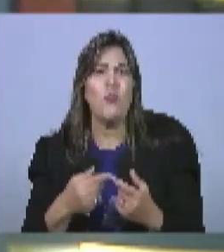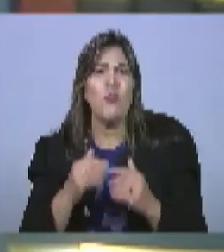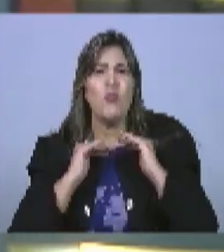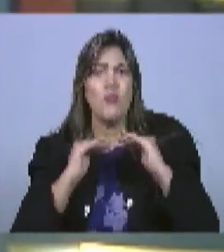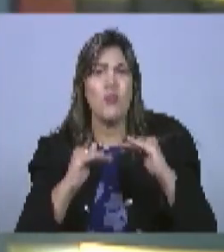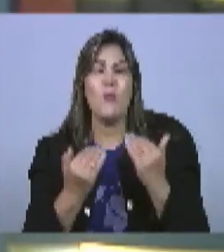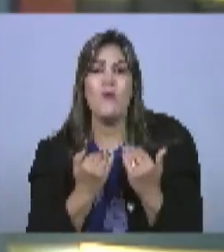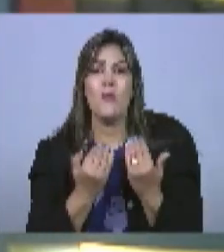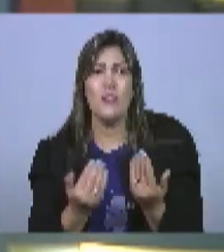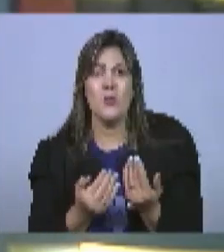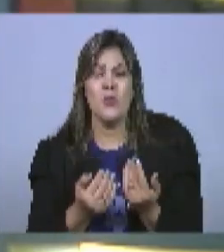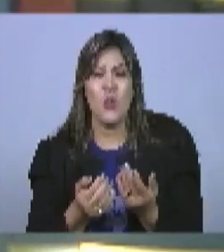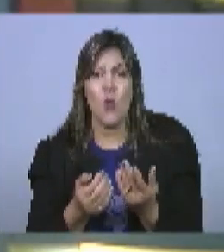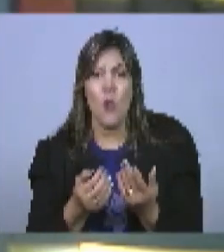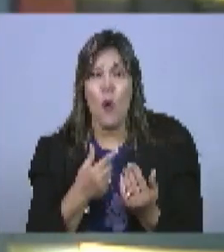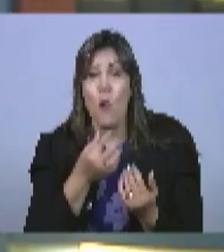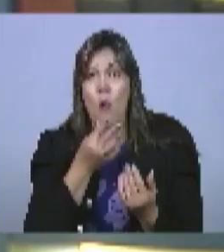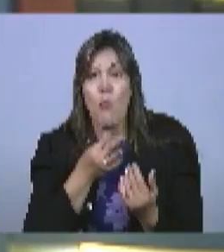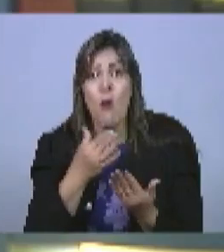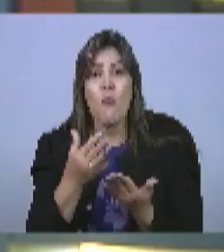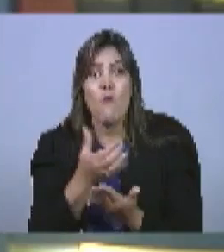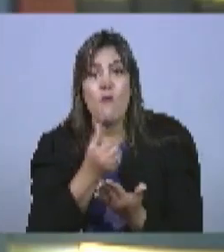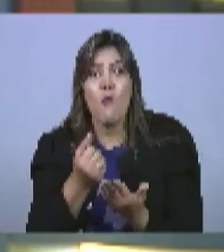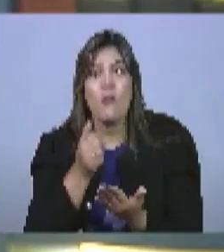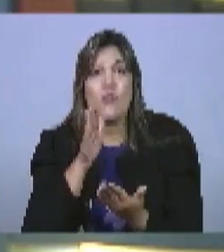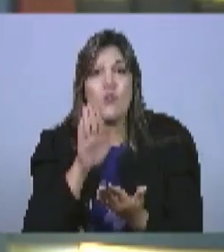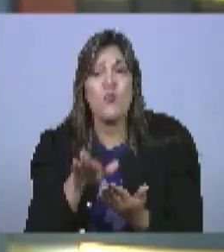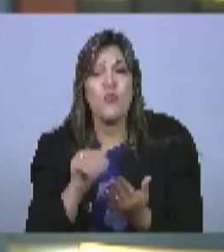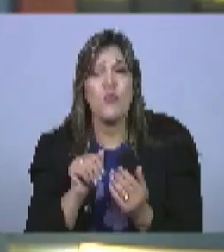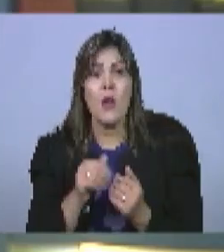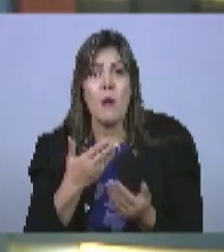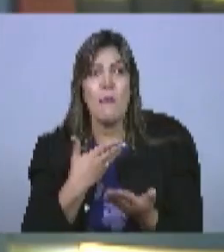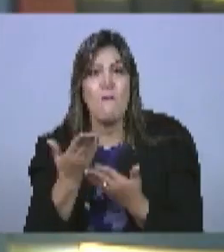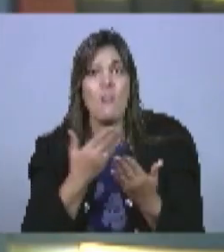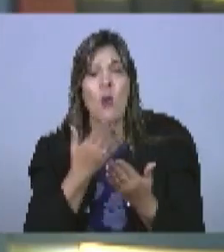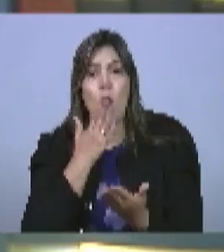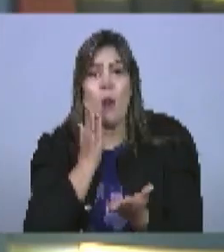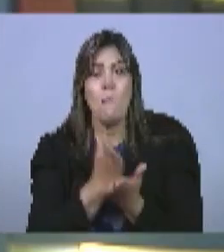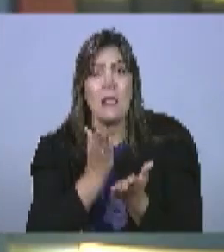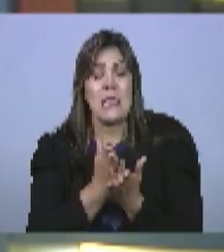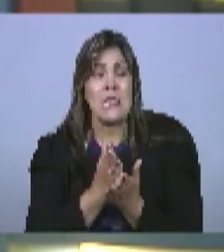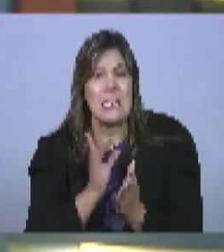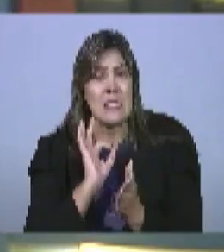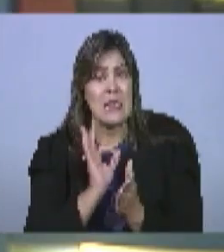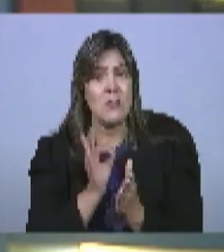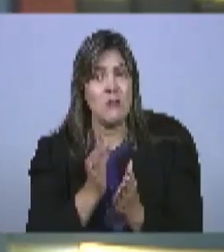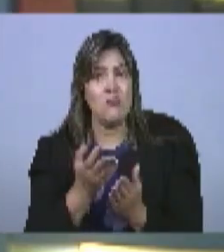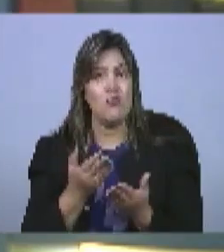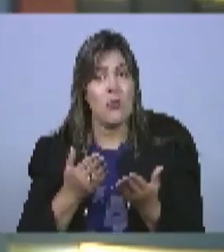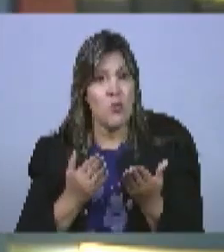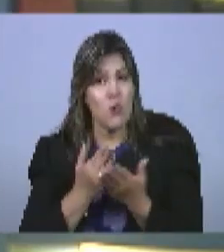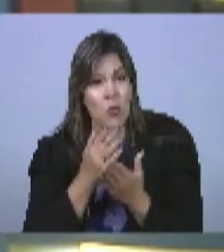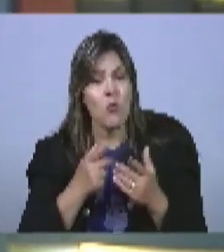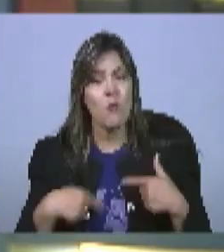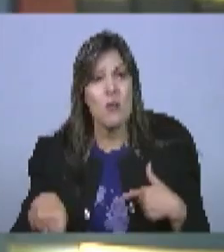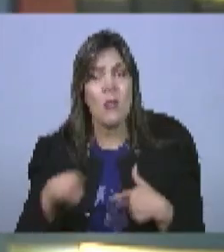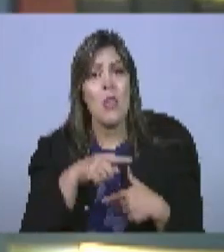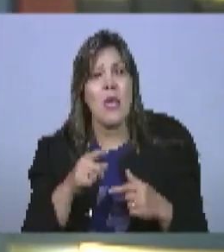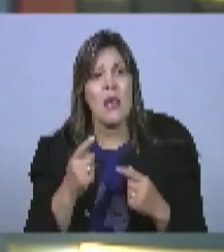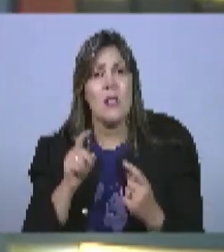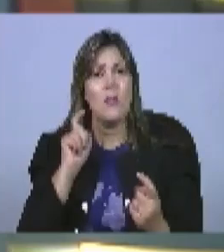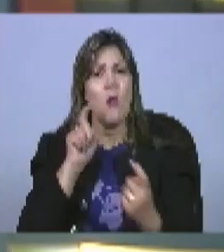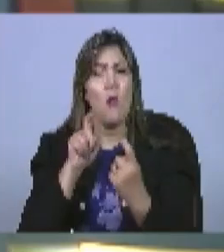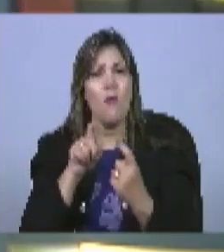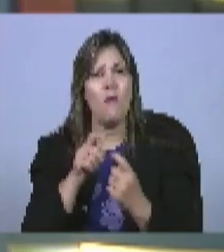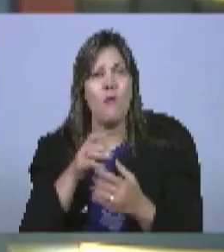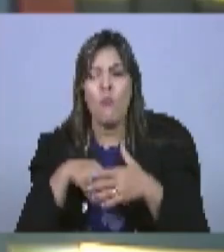وبيقلل كمان من فرص ان يكون هناك حوار جدي للخروج من دائره العنف